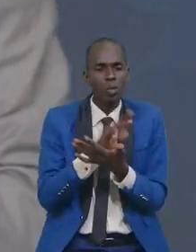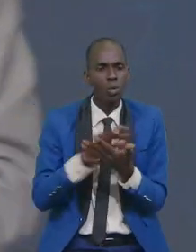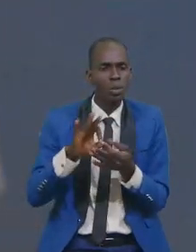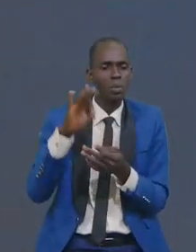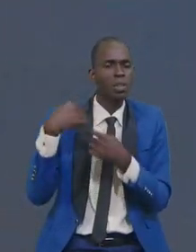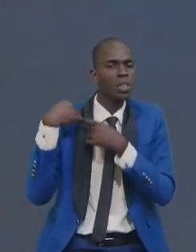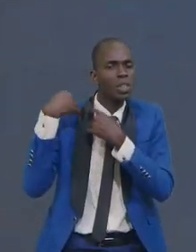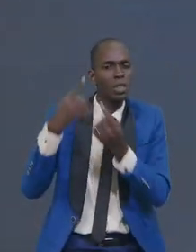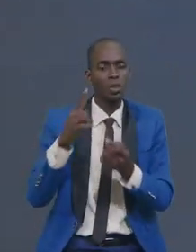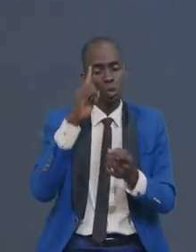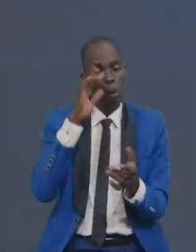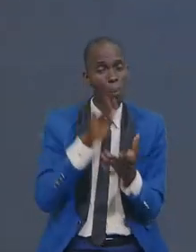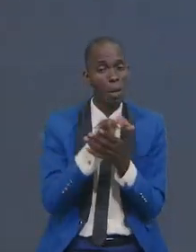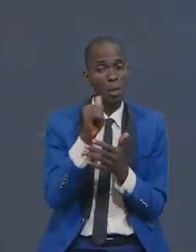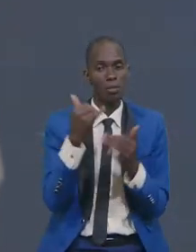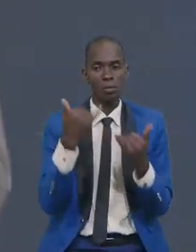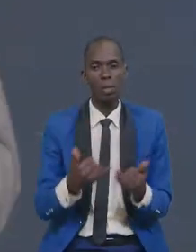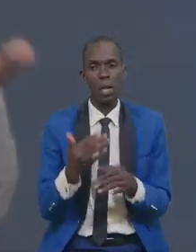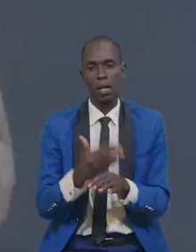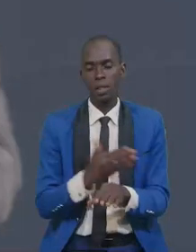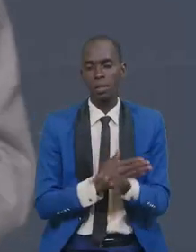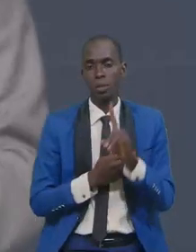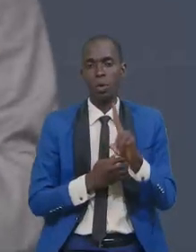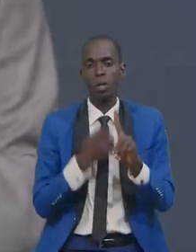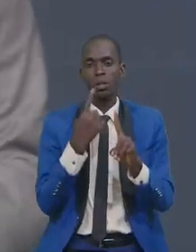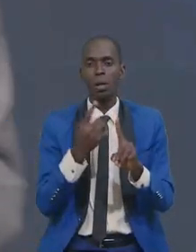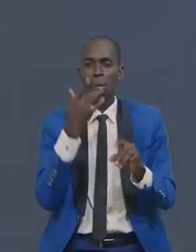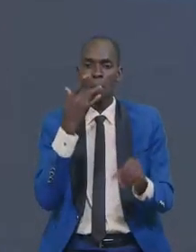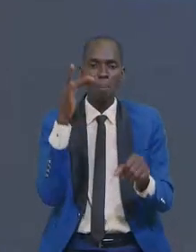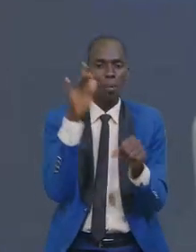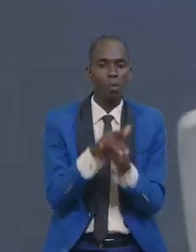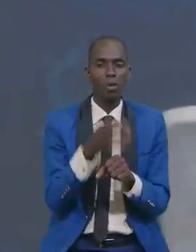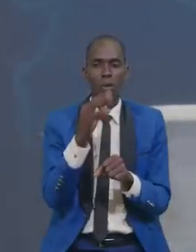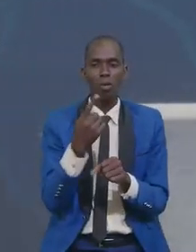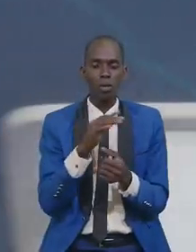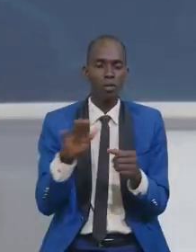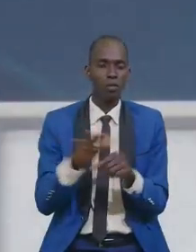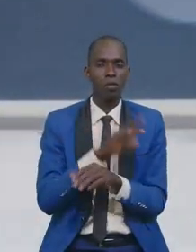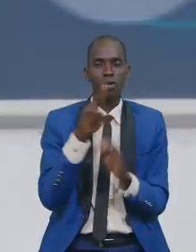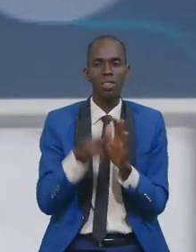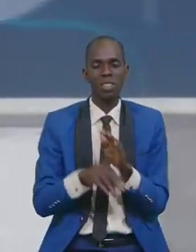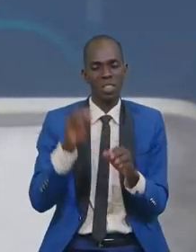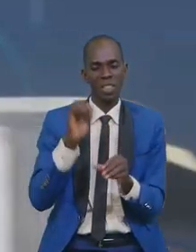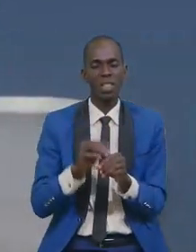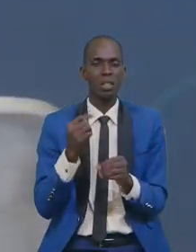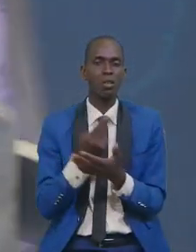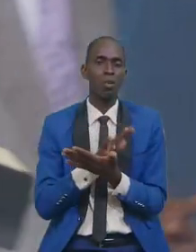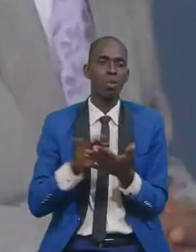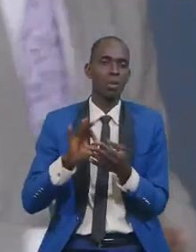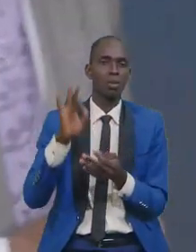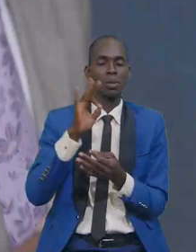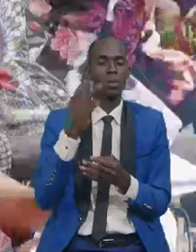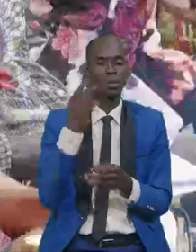cru? Regardez le premier élément, la promesse de la plénitude dans le Saint-Esprit. Voyons Actes